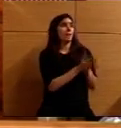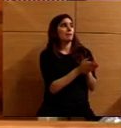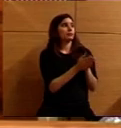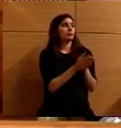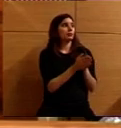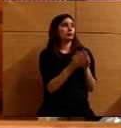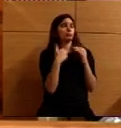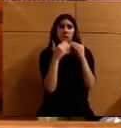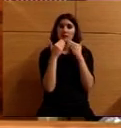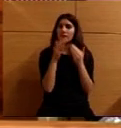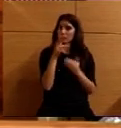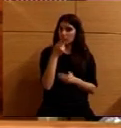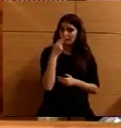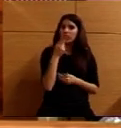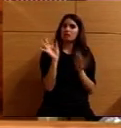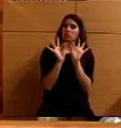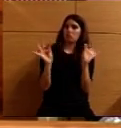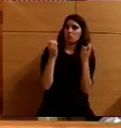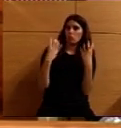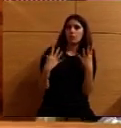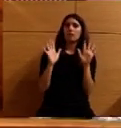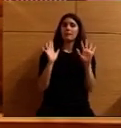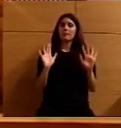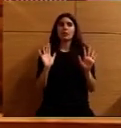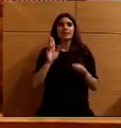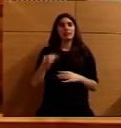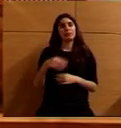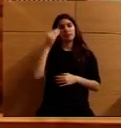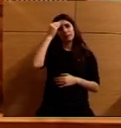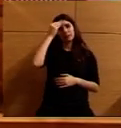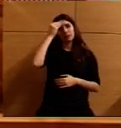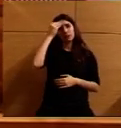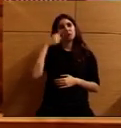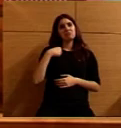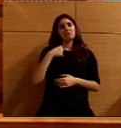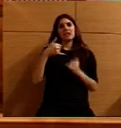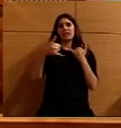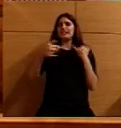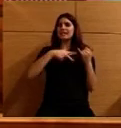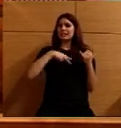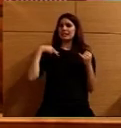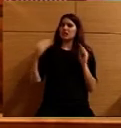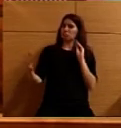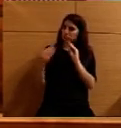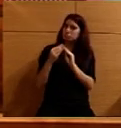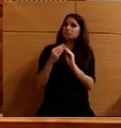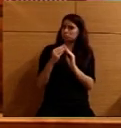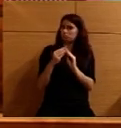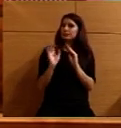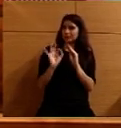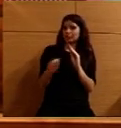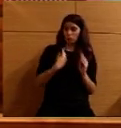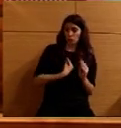agrair-li l'interès i òbviament el to, també valorar que, bueno, en línies generals pot ser que compartim